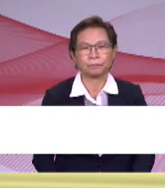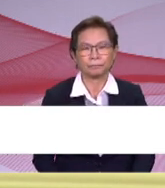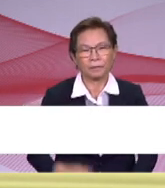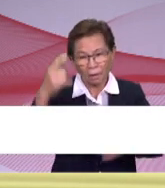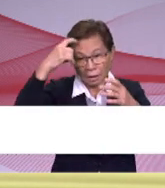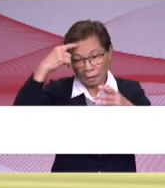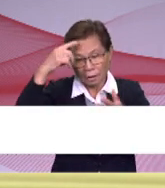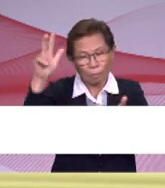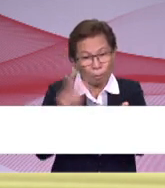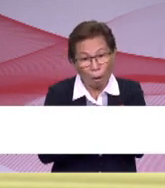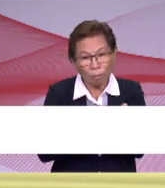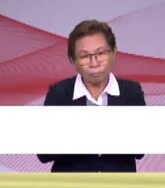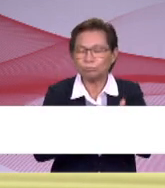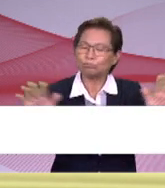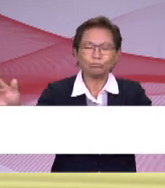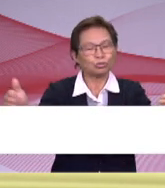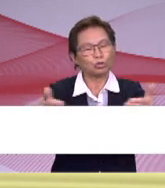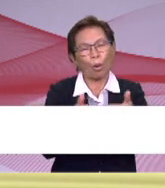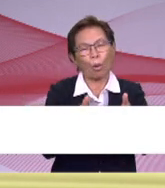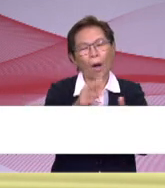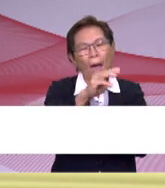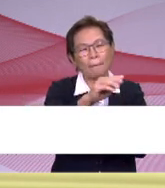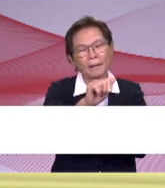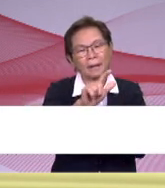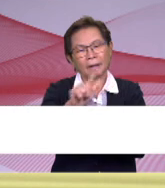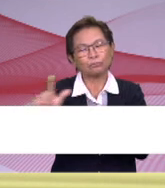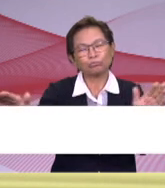keputusan kita adalah untuk menutup shopping mall